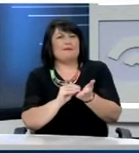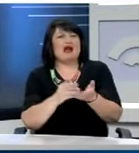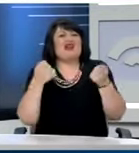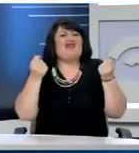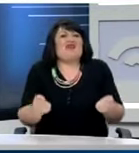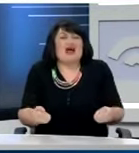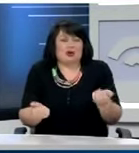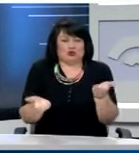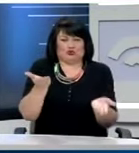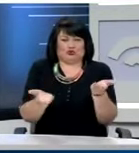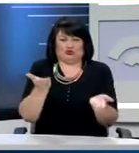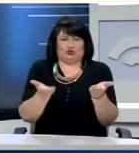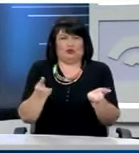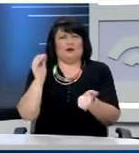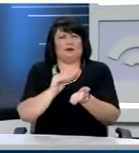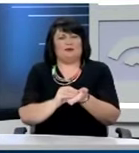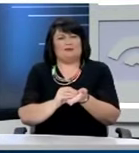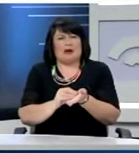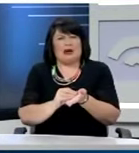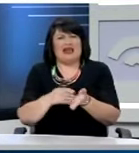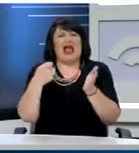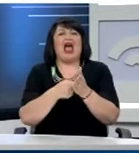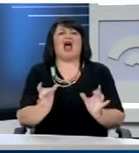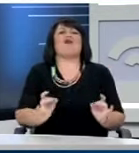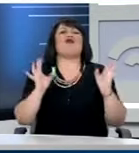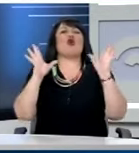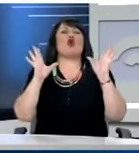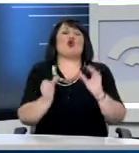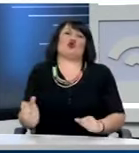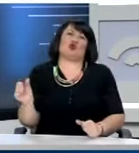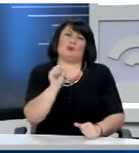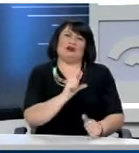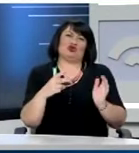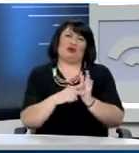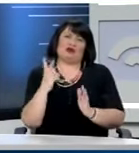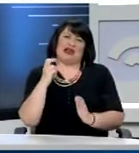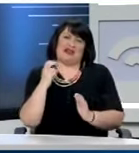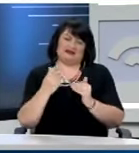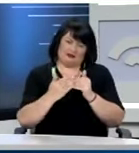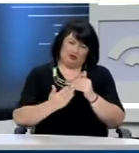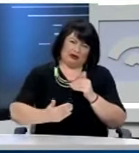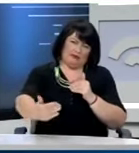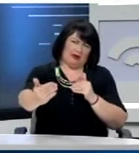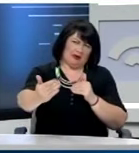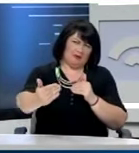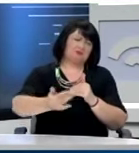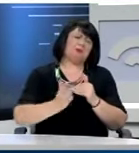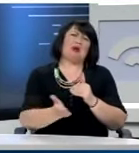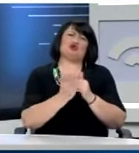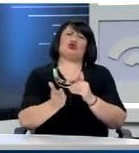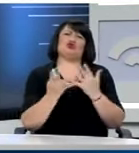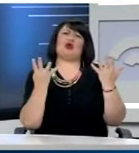επιβαρύνσεις με την επαναφορά της μείωσης του αφορολόγητου από το 2020, έστω και αν σκοπεύετε να